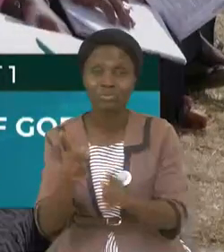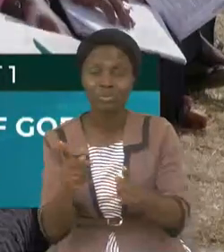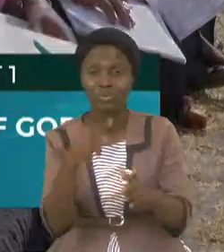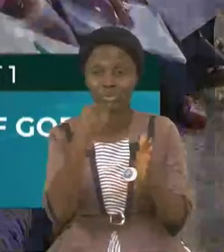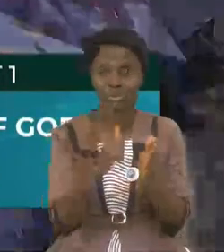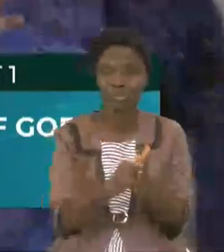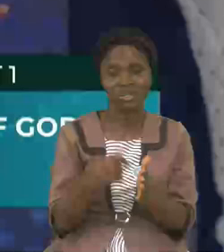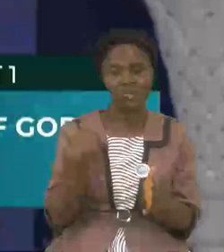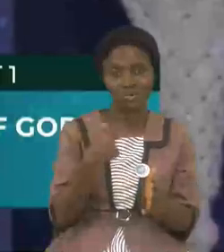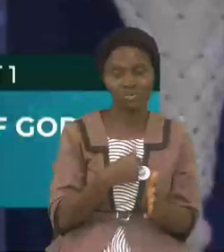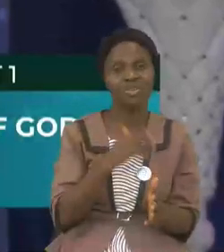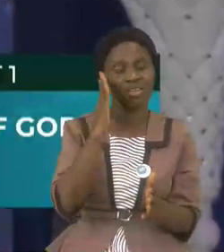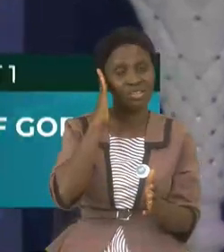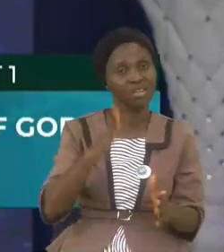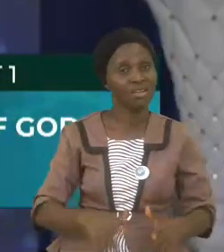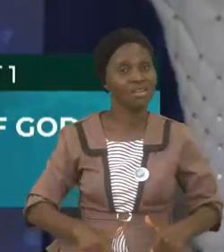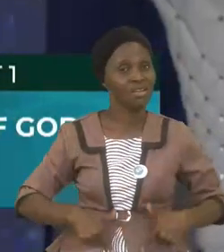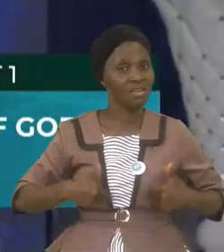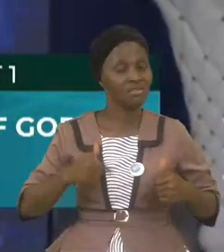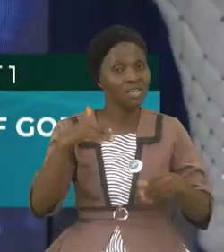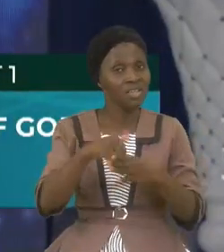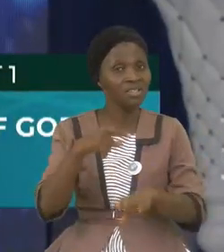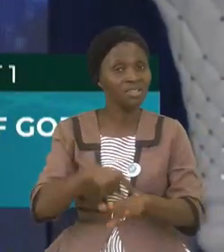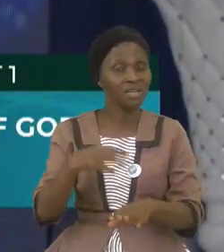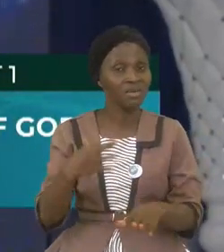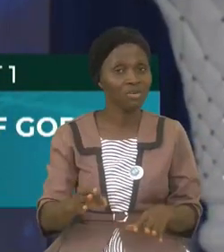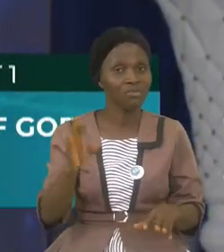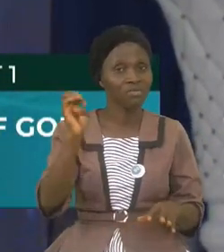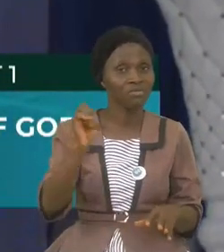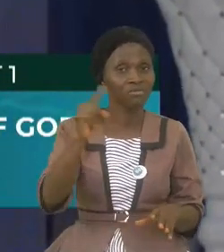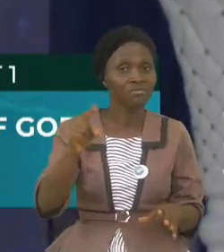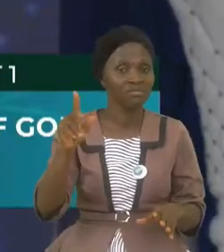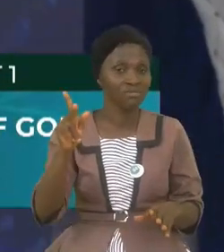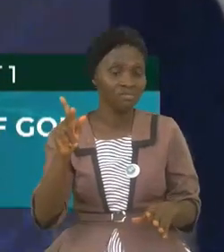Chaque génération, il y a des gens qui disent que, oh,